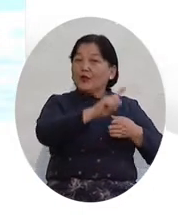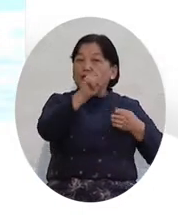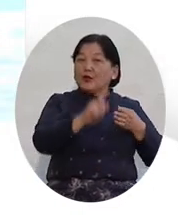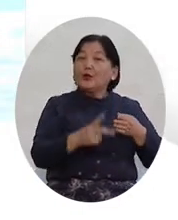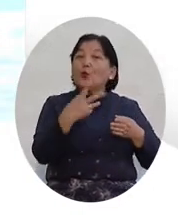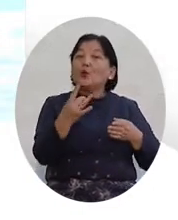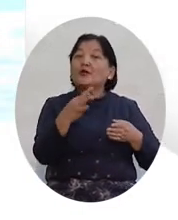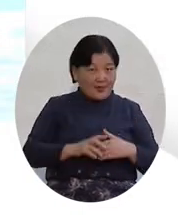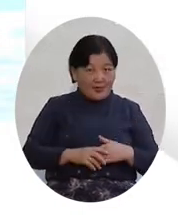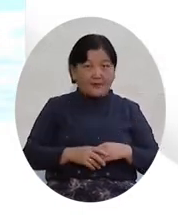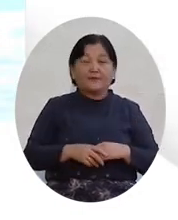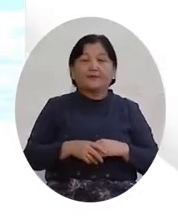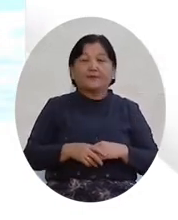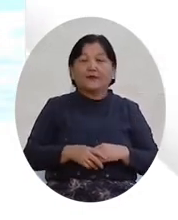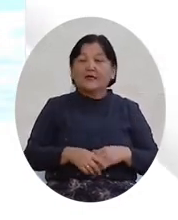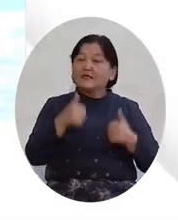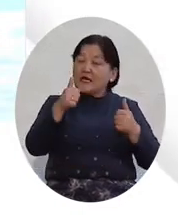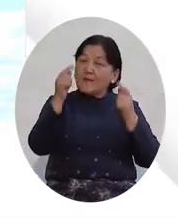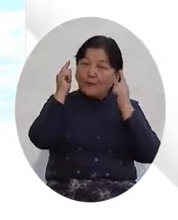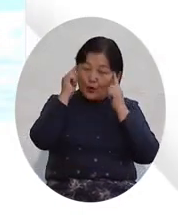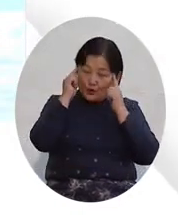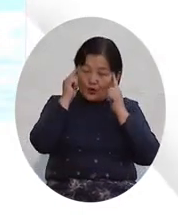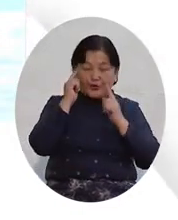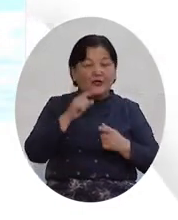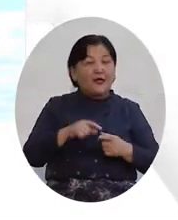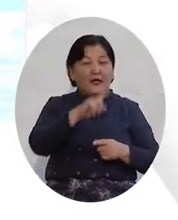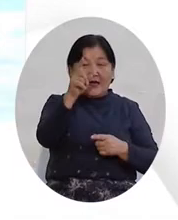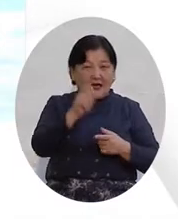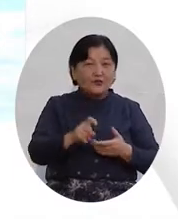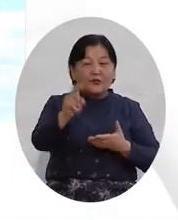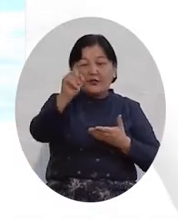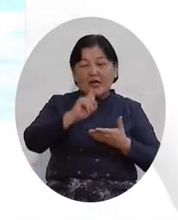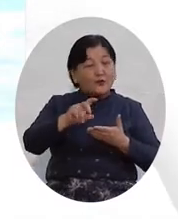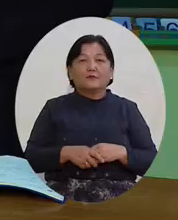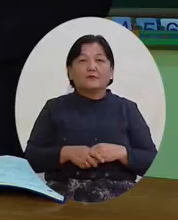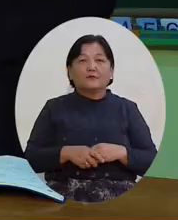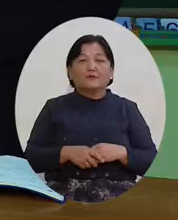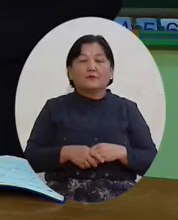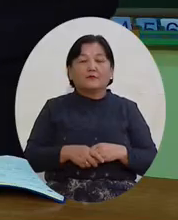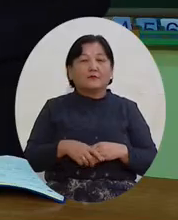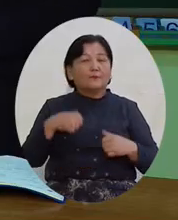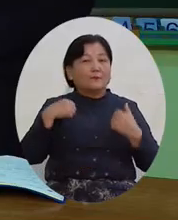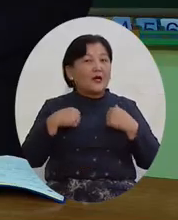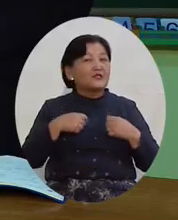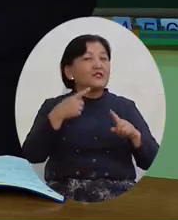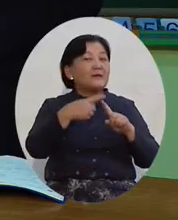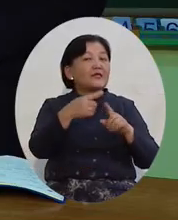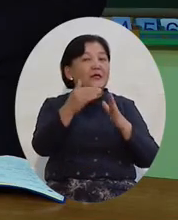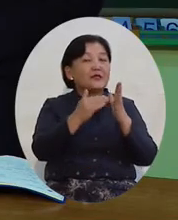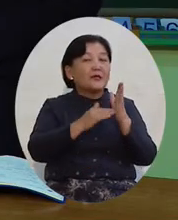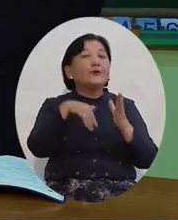юу байсан бэ? Сайтар тунгаан бодоод асуултандаа хариулаарай. Багш нь нэмэлтээр тайлбар